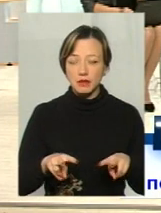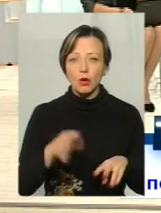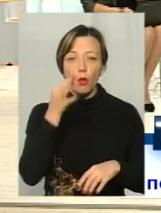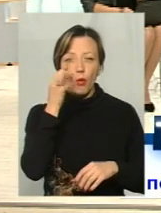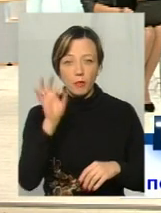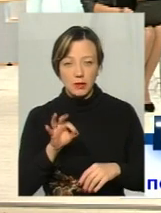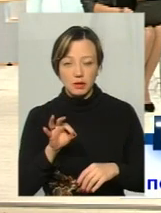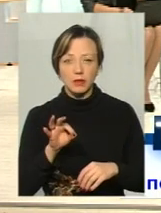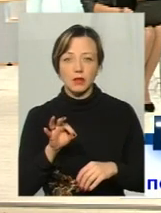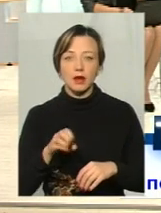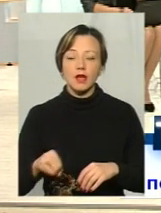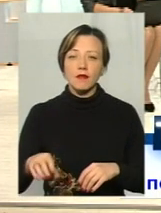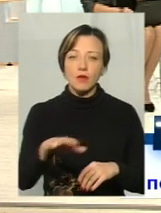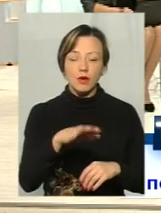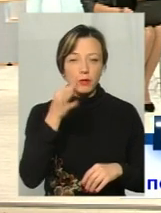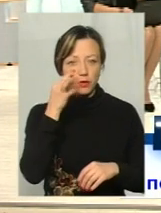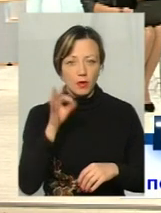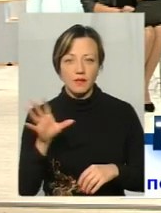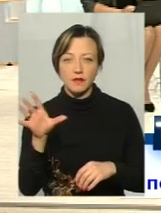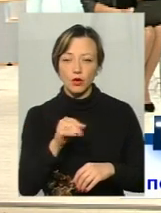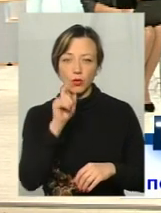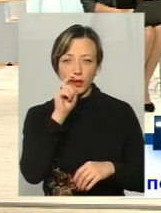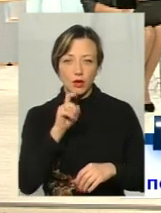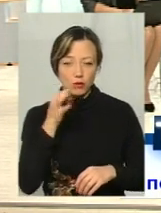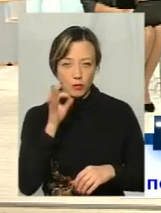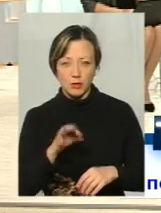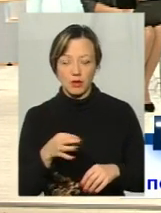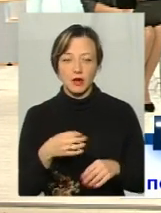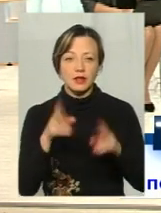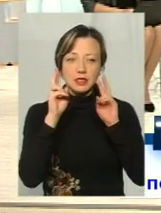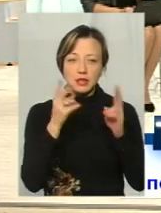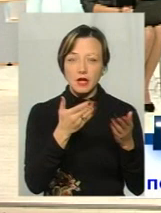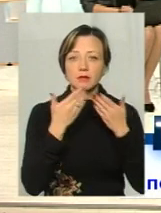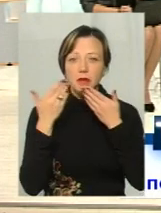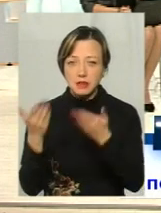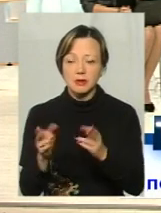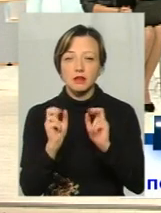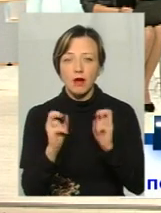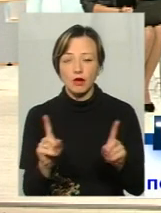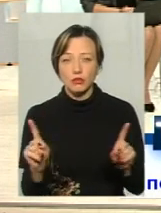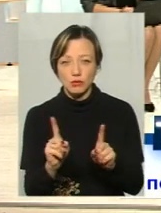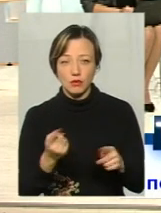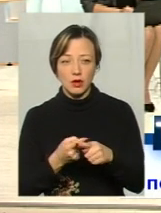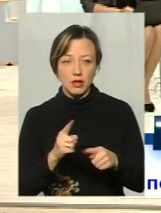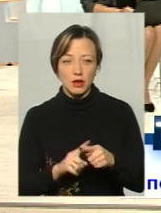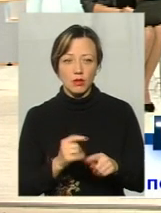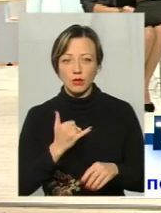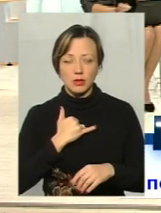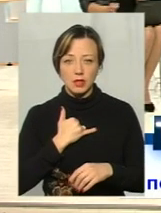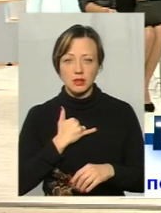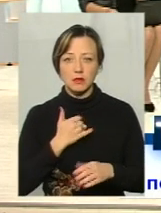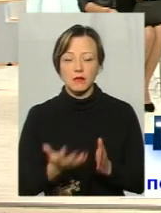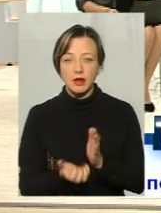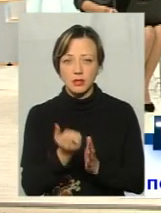опыту, к европейскому опыту, ко всеукраинскому опыту. Ну, не знаете вы, спросите, как, что. Это у нас